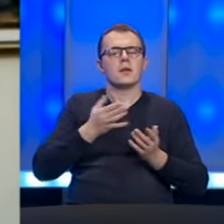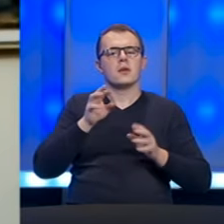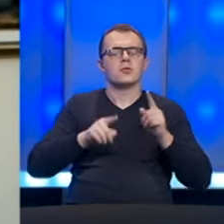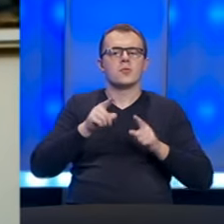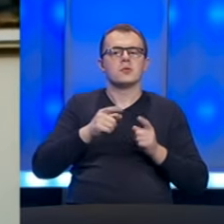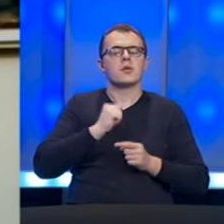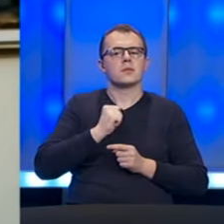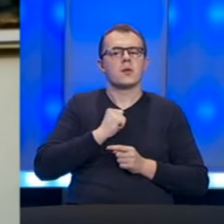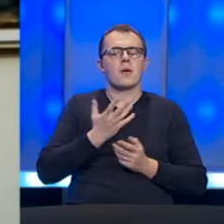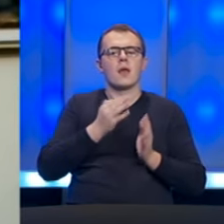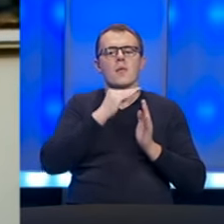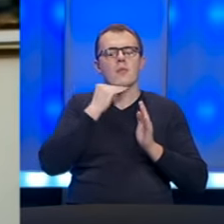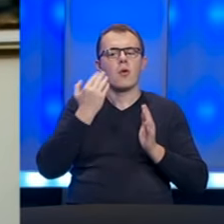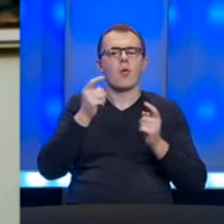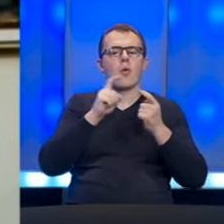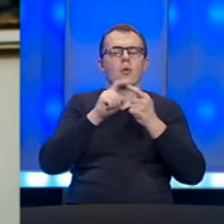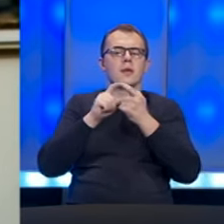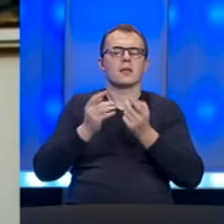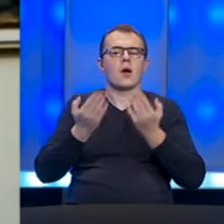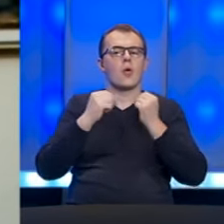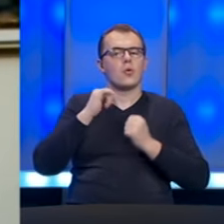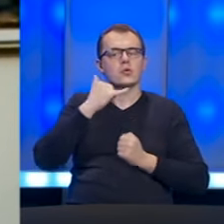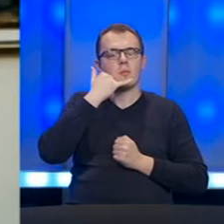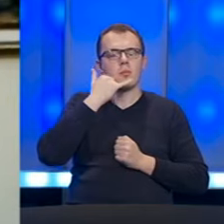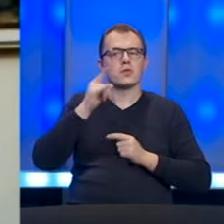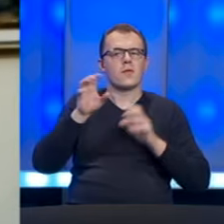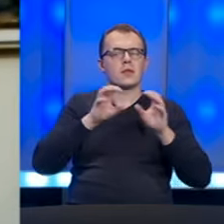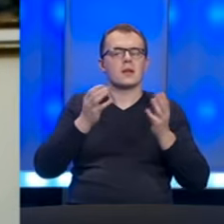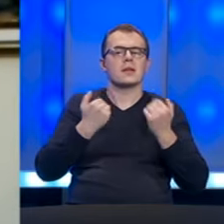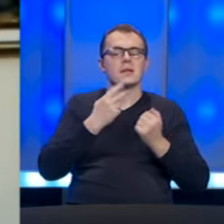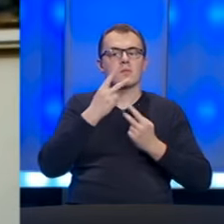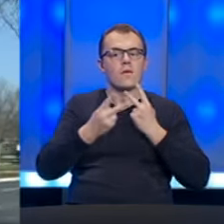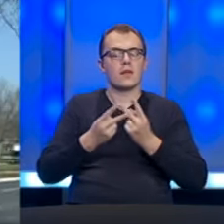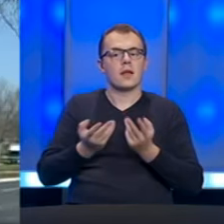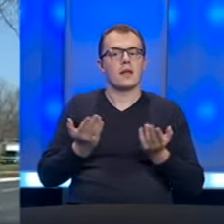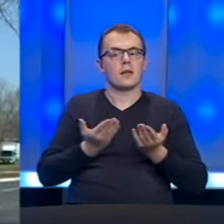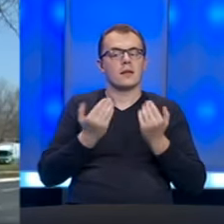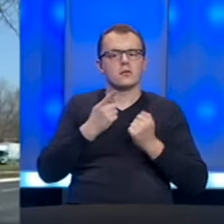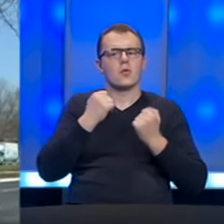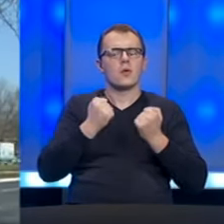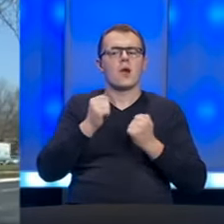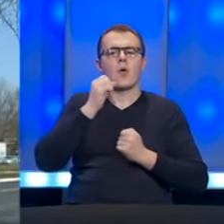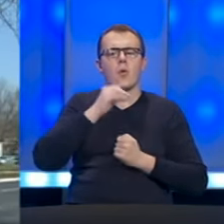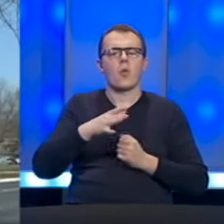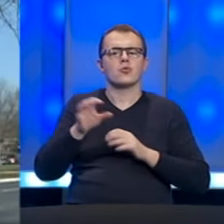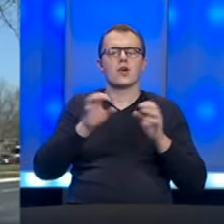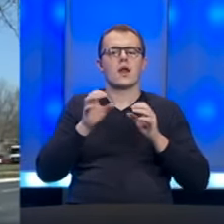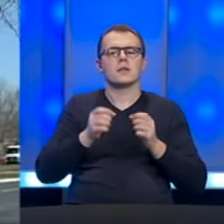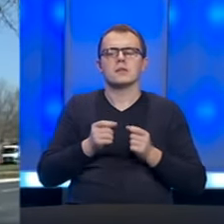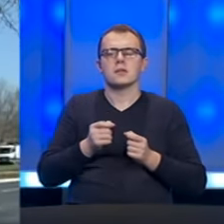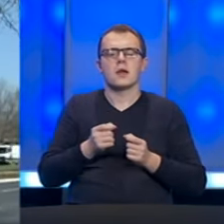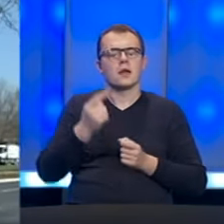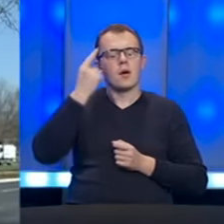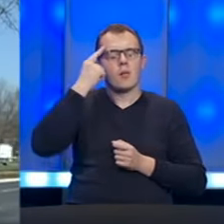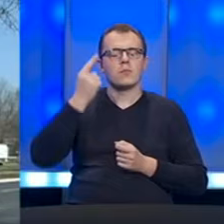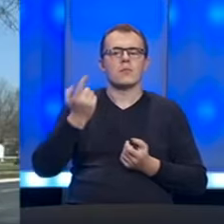da smo imali jako mnogo kontakata, odnosno poziva od radnika gdje smo vidjeli da su jako loše radnici upućeni